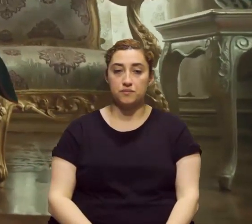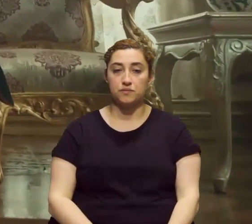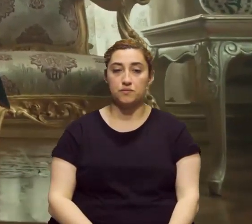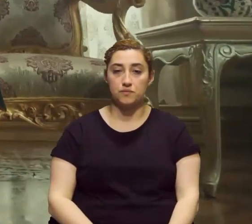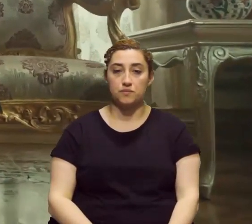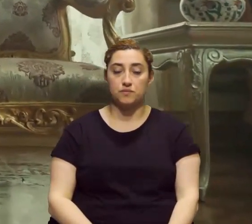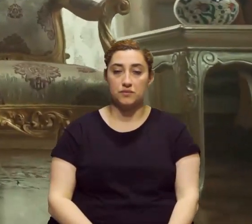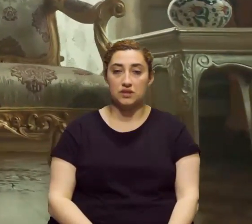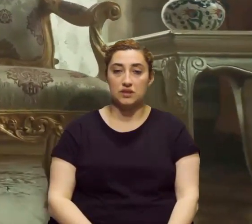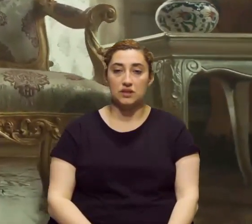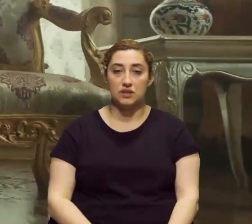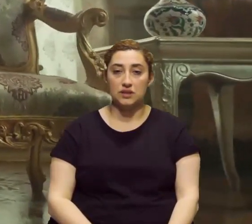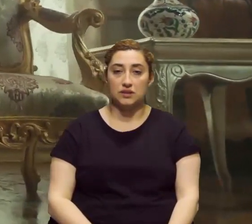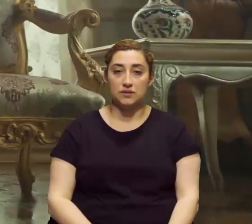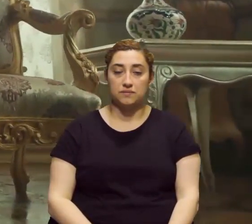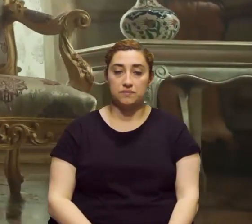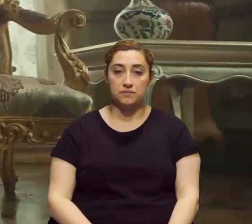gibi bacağında duruyor.